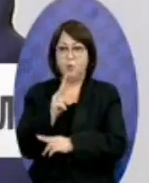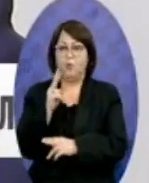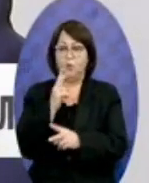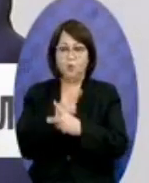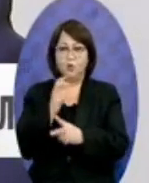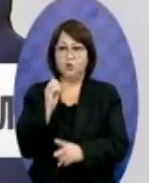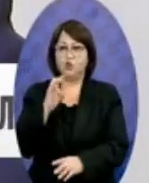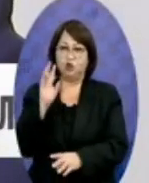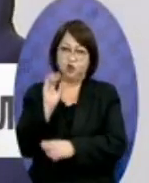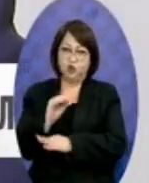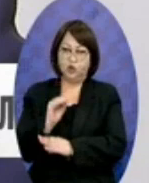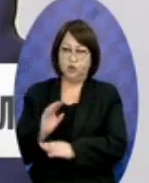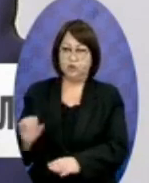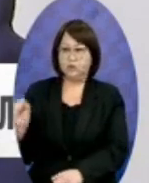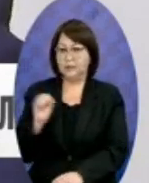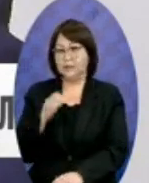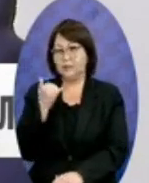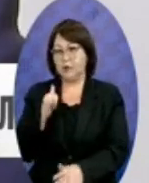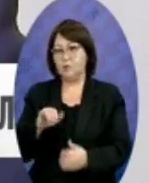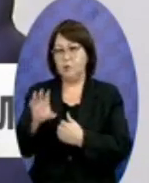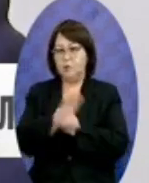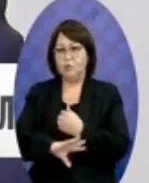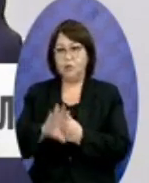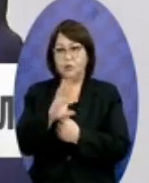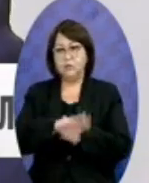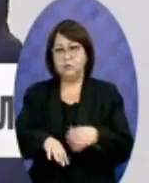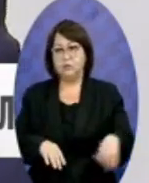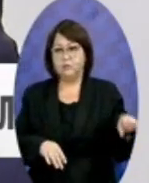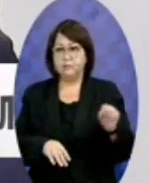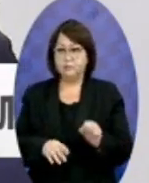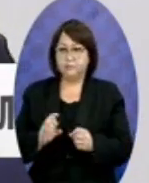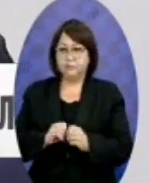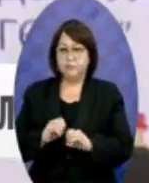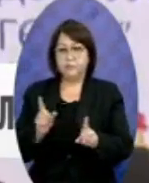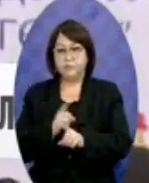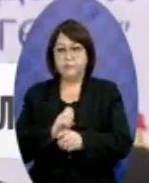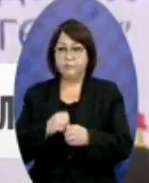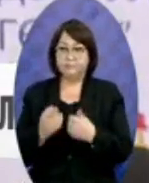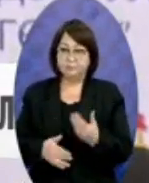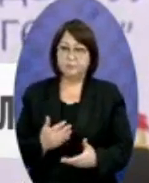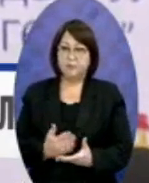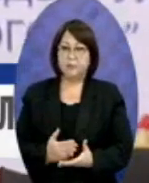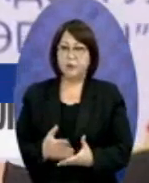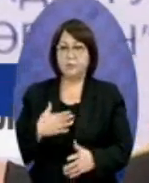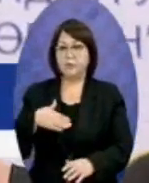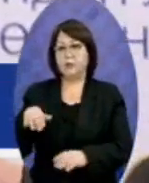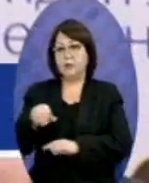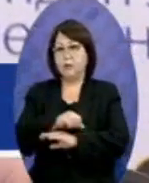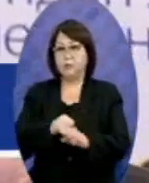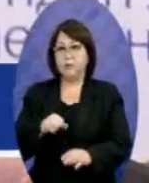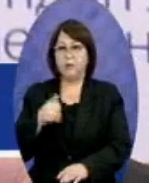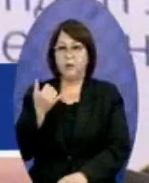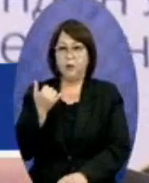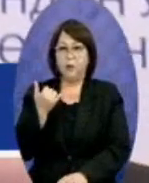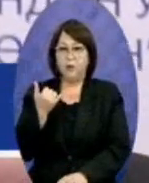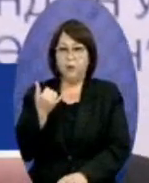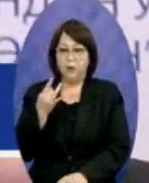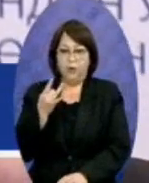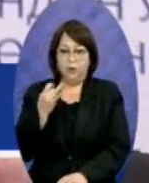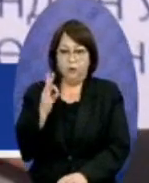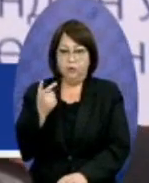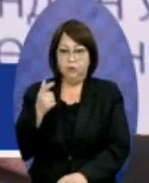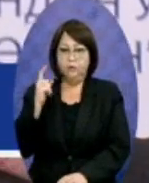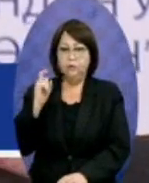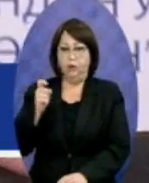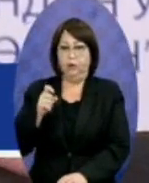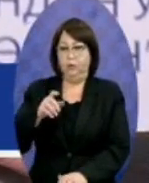тохиолдолд бас өмгөөлөгч төгөр хохирчгийг бас ингэж шүүх хурлынд оролцуулах гэсэн арга хэмжээнд аваад явж байгаа. Манай аймагт бол ураг төрлийн хүчин одоо энэ чиглийн